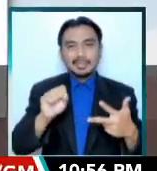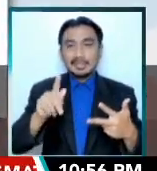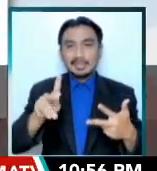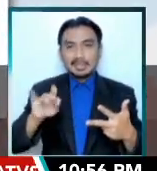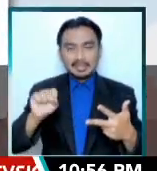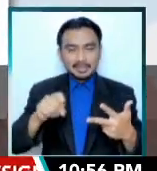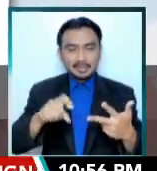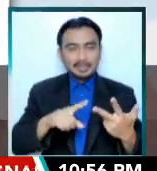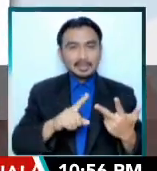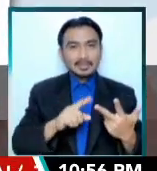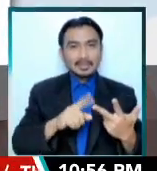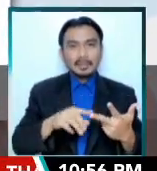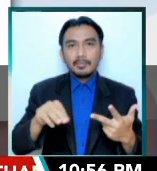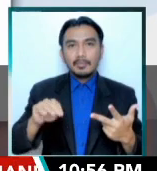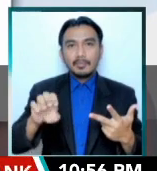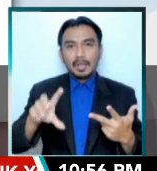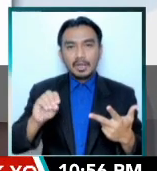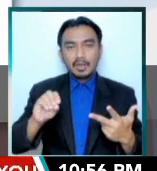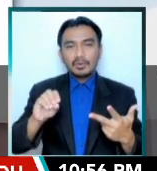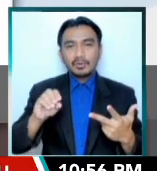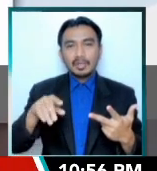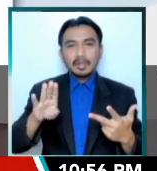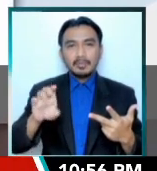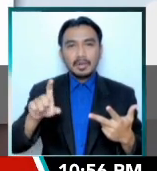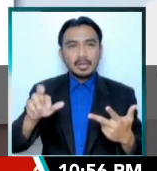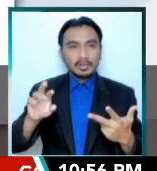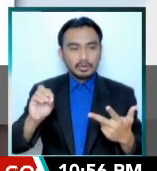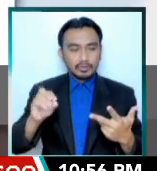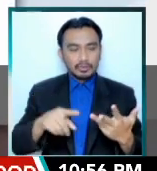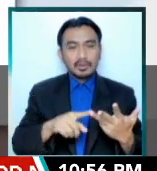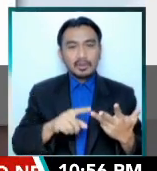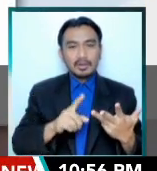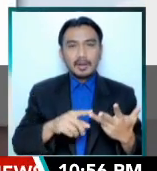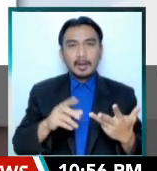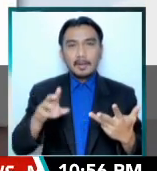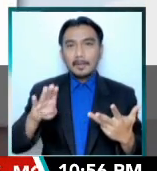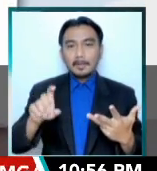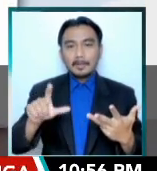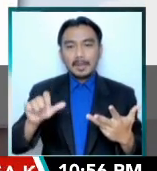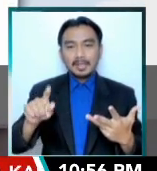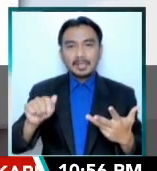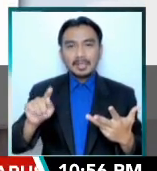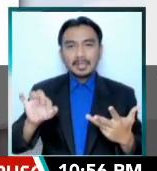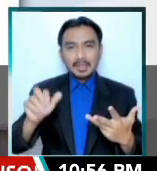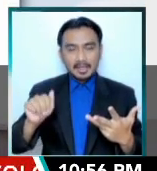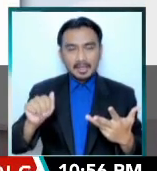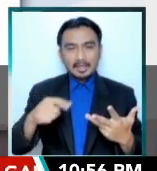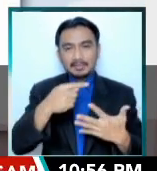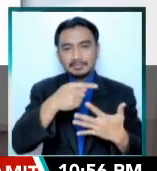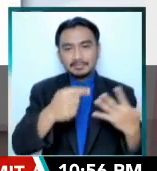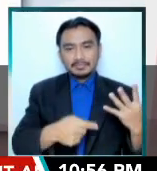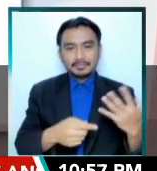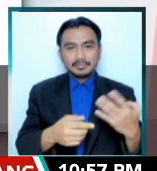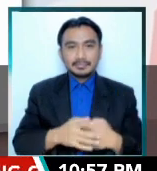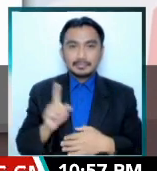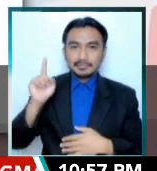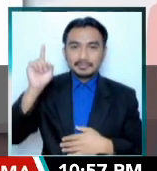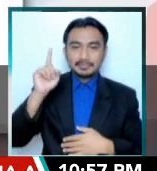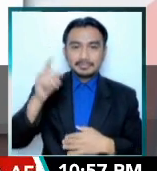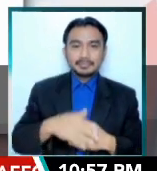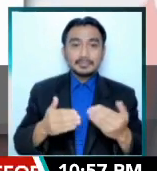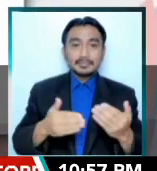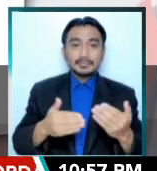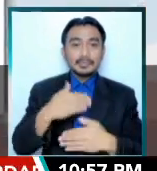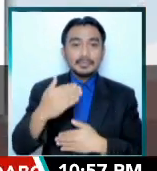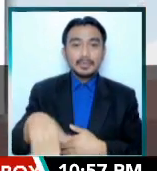Radyo at Buena Manong Balita. Ang FM radio station naman ng GMA na Barangay LS 97.1